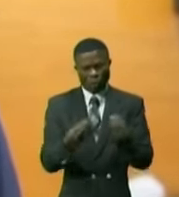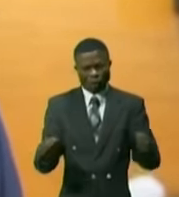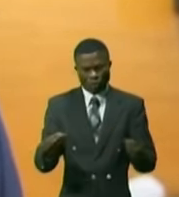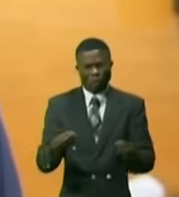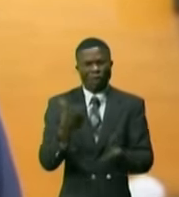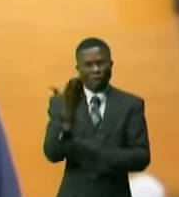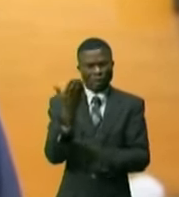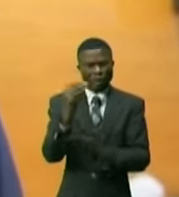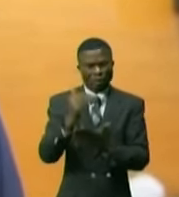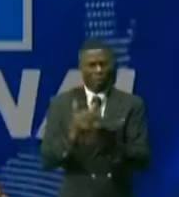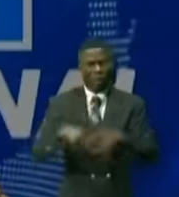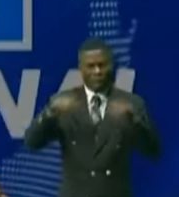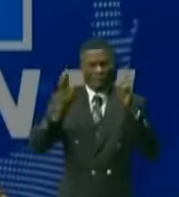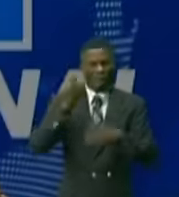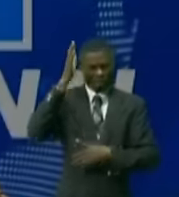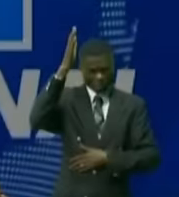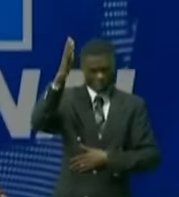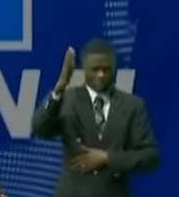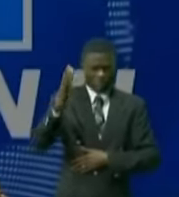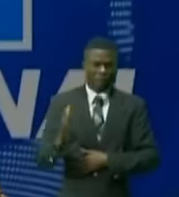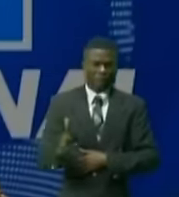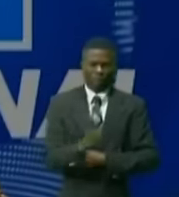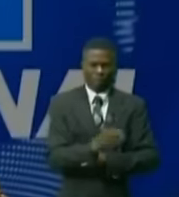des recommandations pour l'année prochaine.